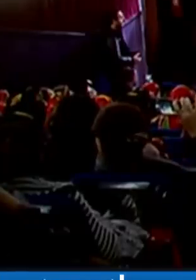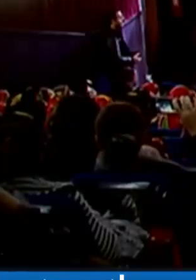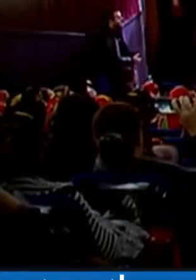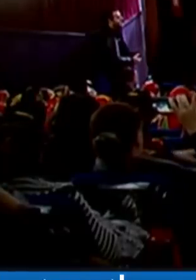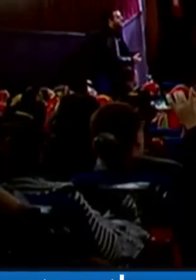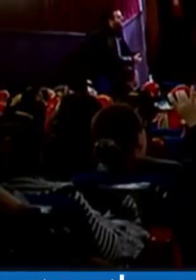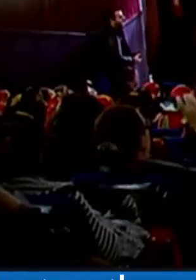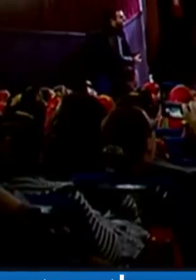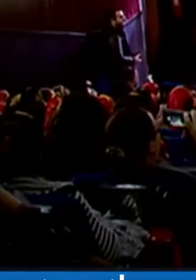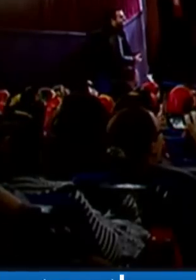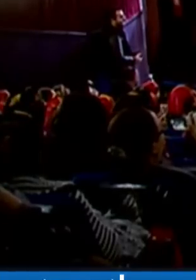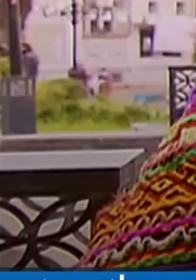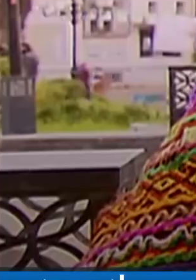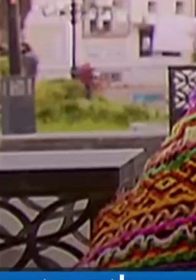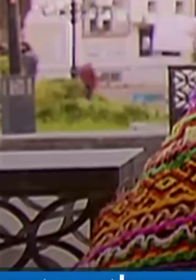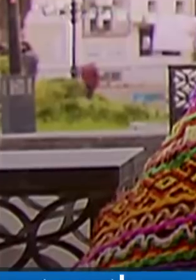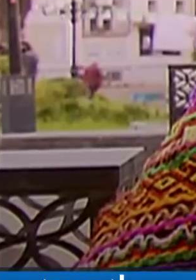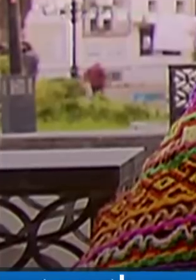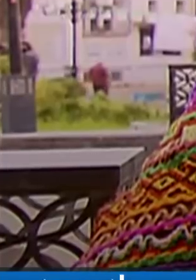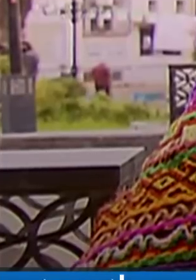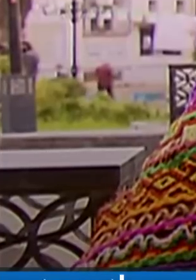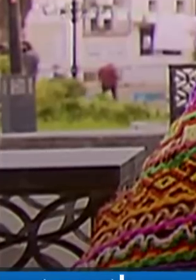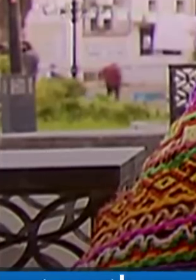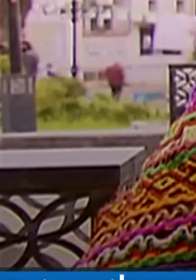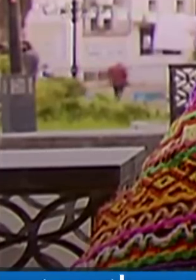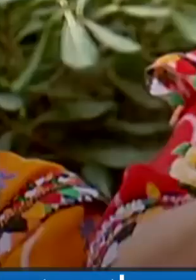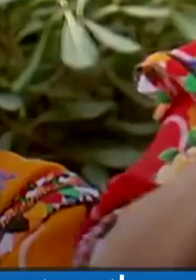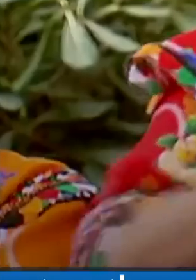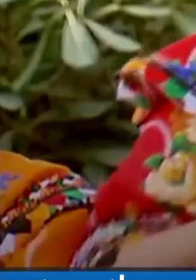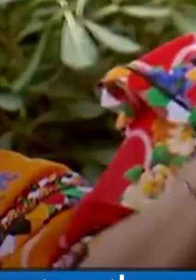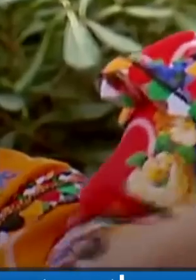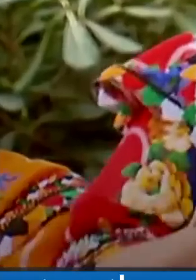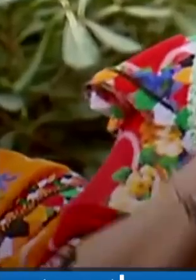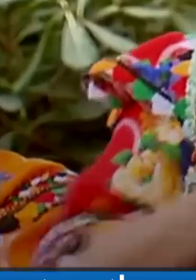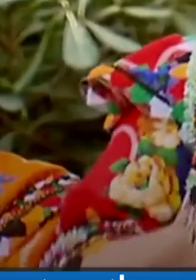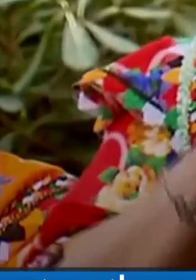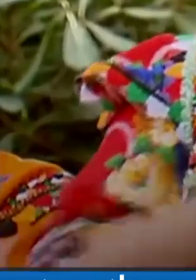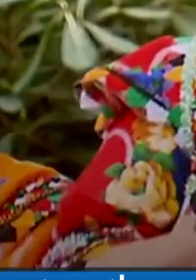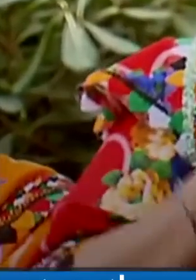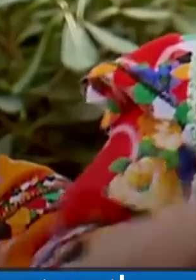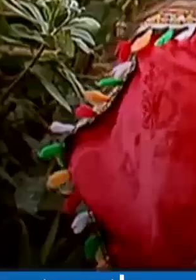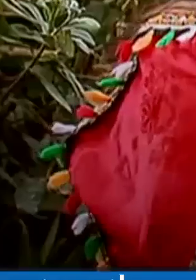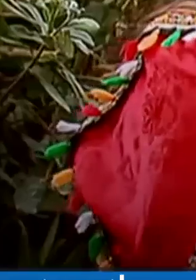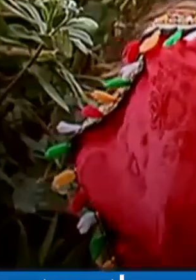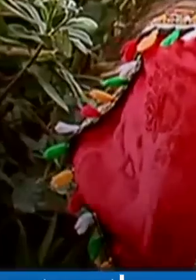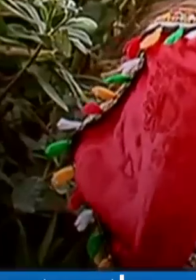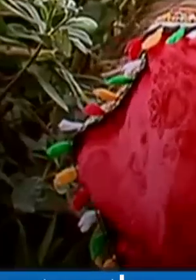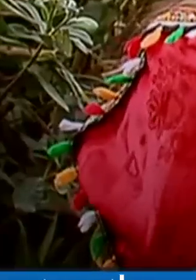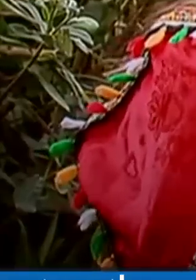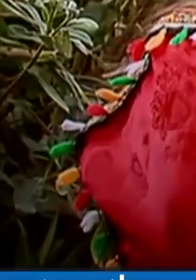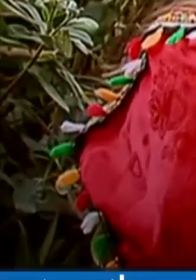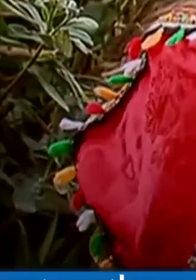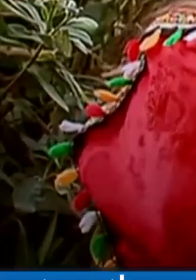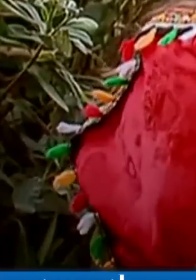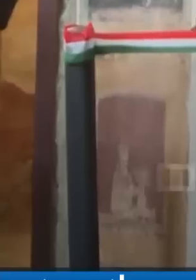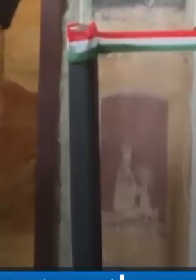وين كان ملات زيك سو شويقي ايت يعني اذا تبينت اذا تحكون تي دقارن تاني